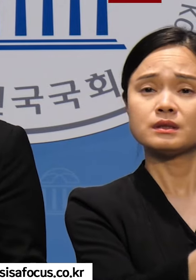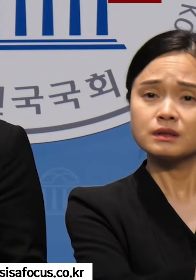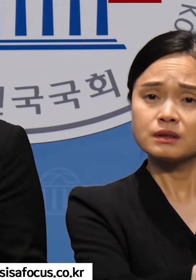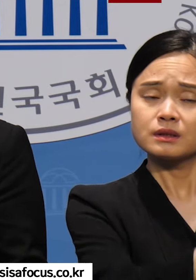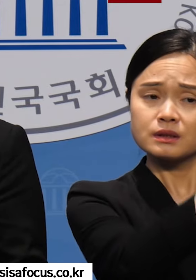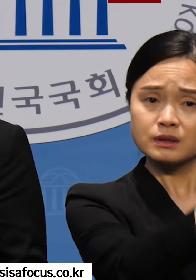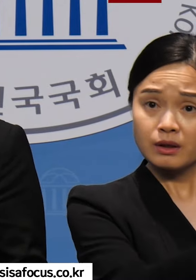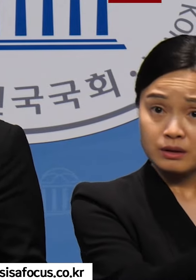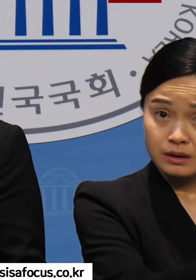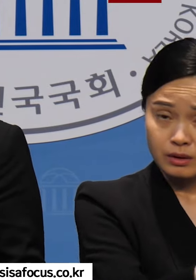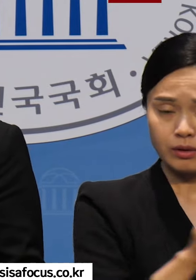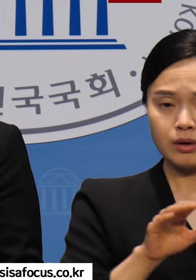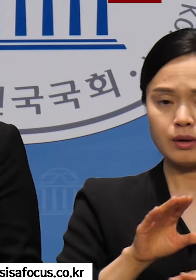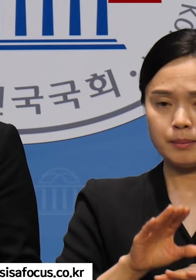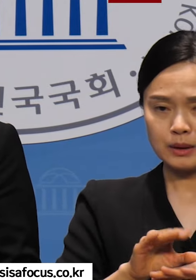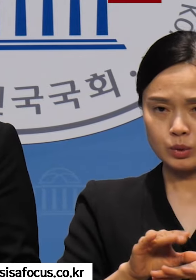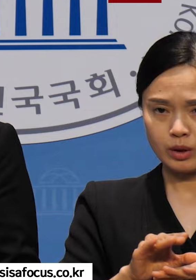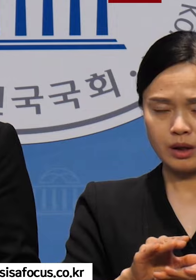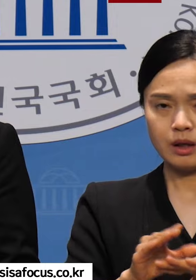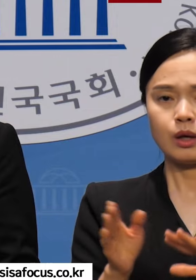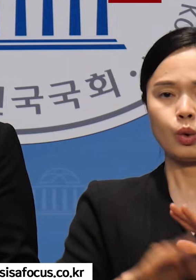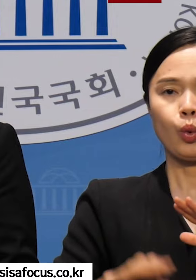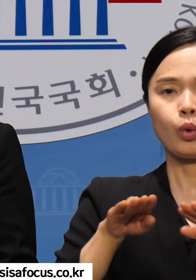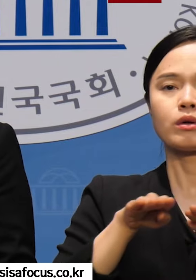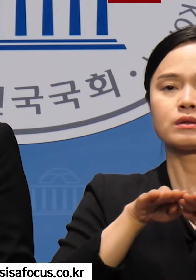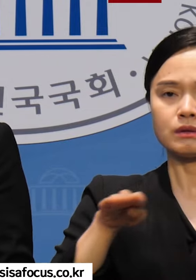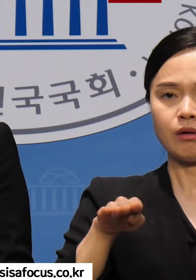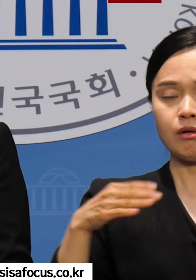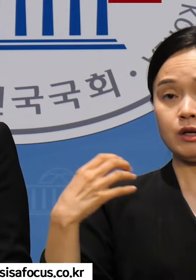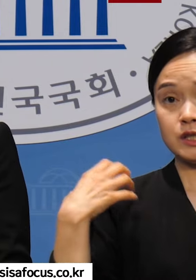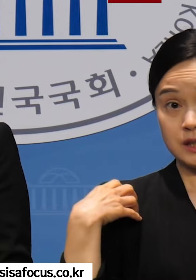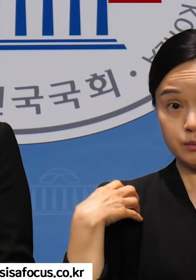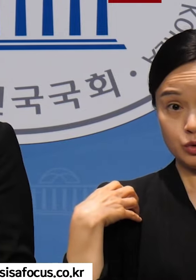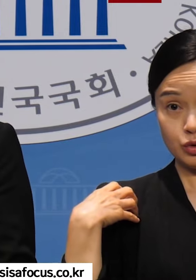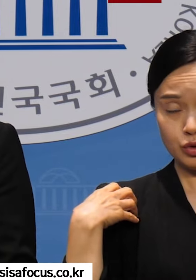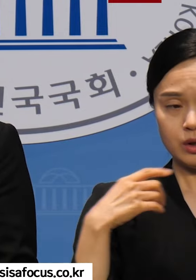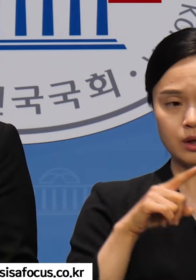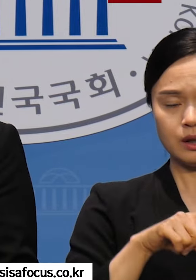방송의 공정 의무에 관한 방송 심의에 관한 규정 제9조 위반으로